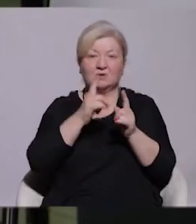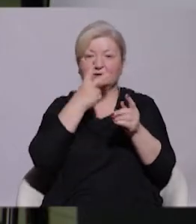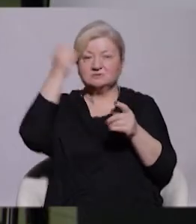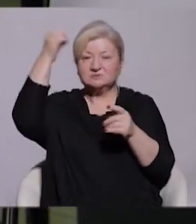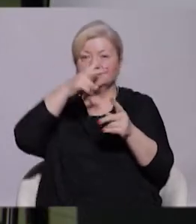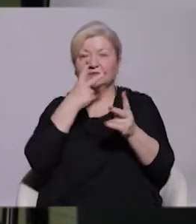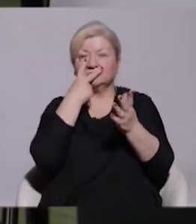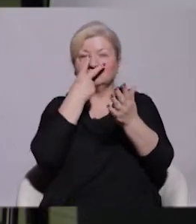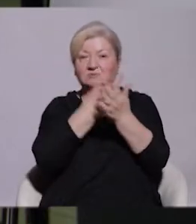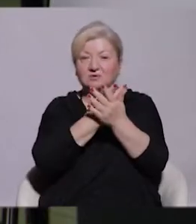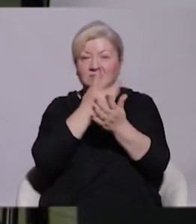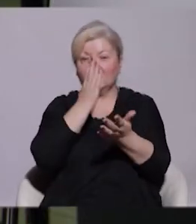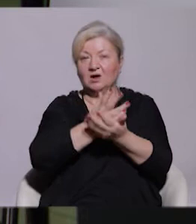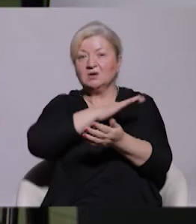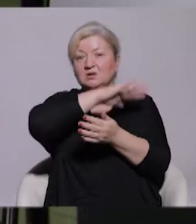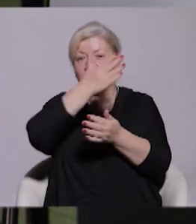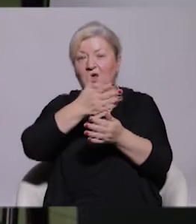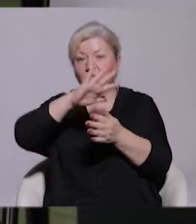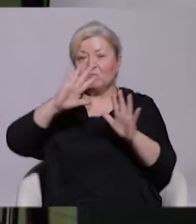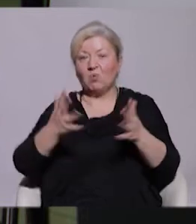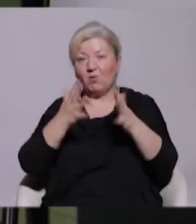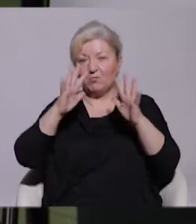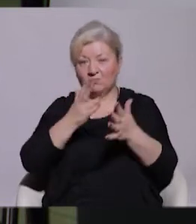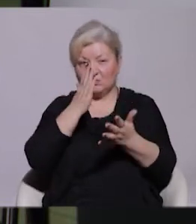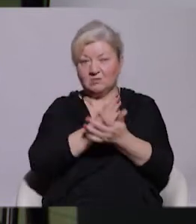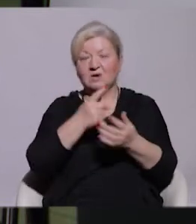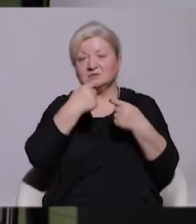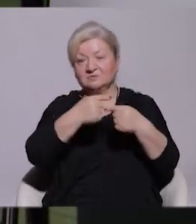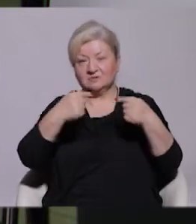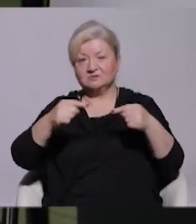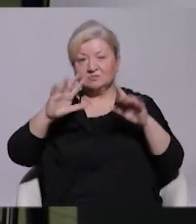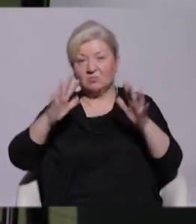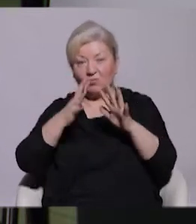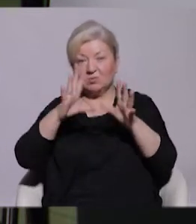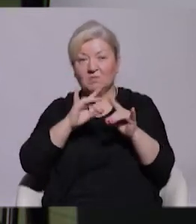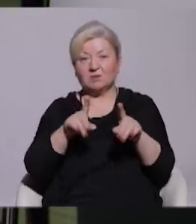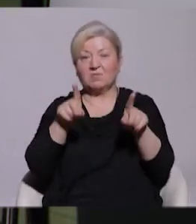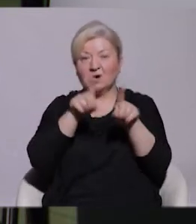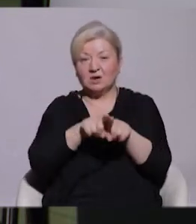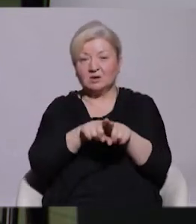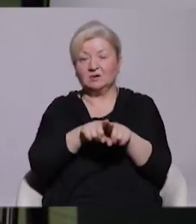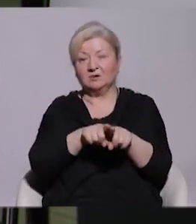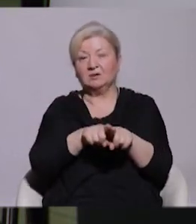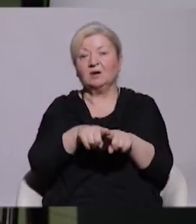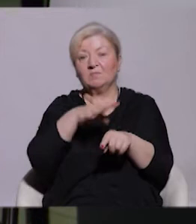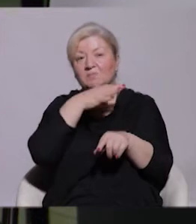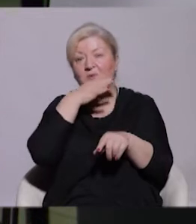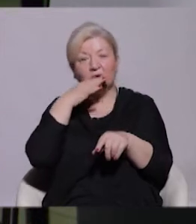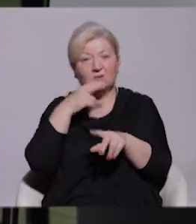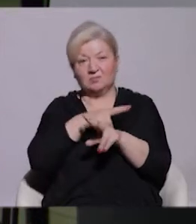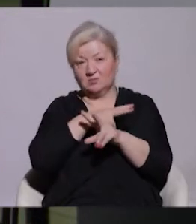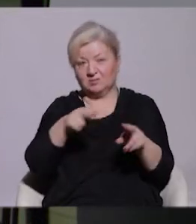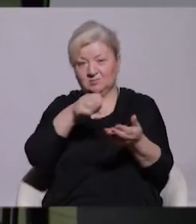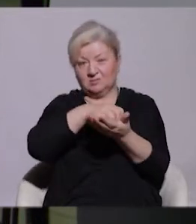ტალღური მოვლენებია. და იმის მიუხედავად, რომ აბსოლუტურად სხვადასხვა მოვლენებია, ერთნაირად ბევრის მხრივ